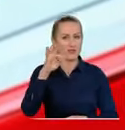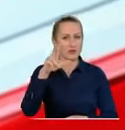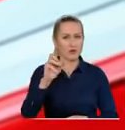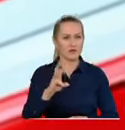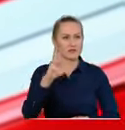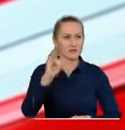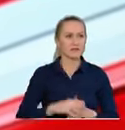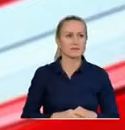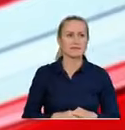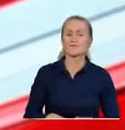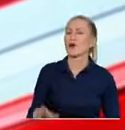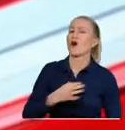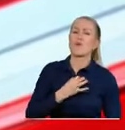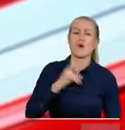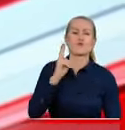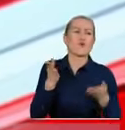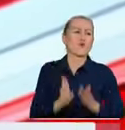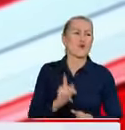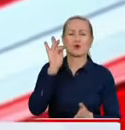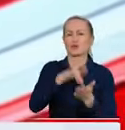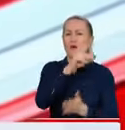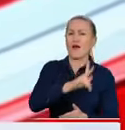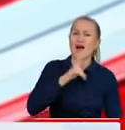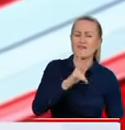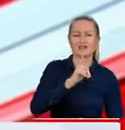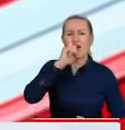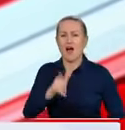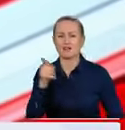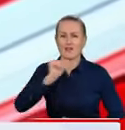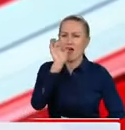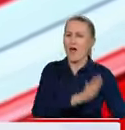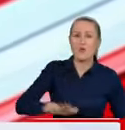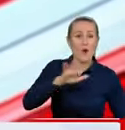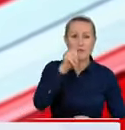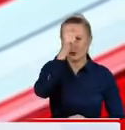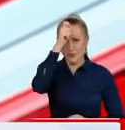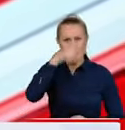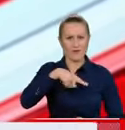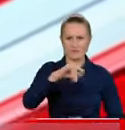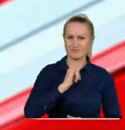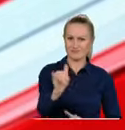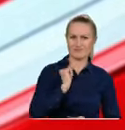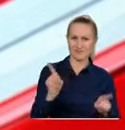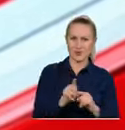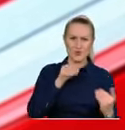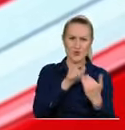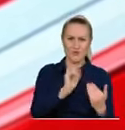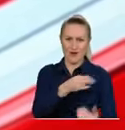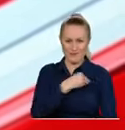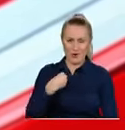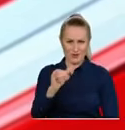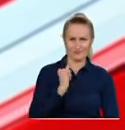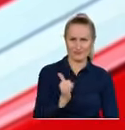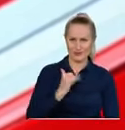że ktoś się urodził w Afryce, w Azji czy w Europie, jest takim samym człowiekiem jak my Polacy. W związku z